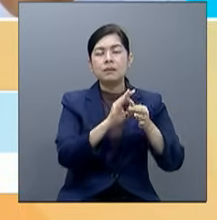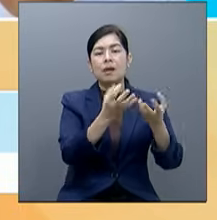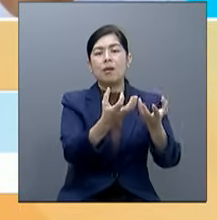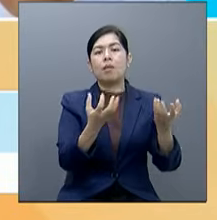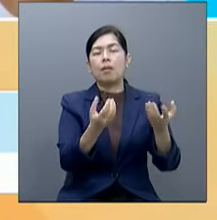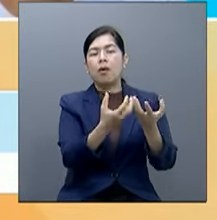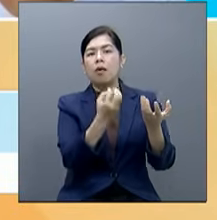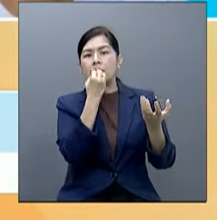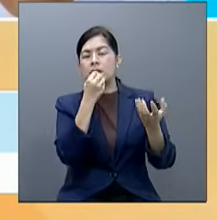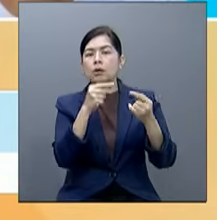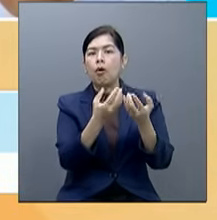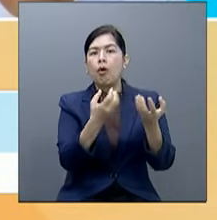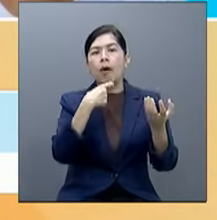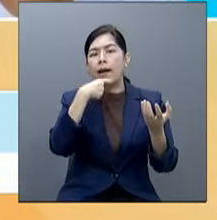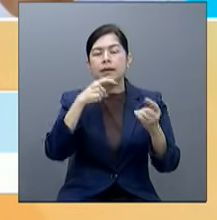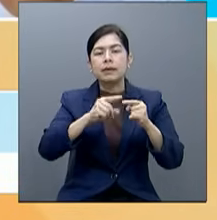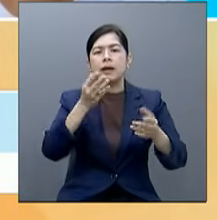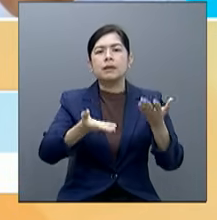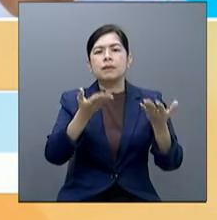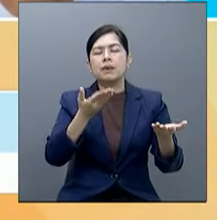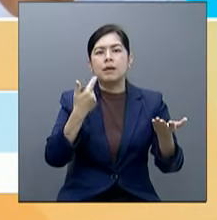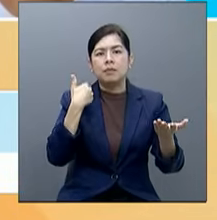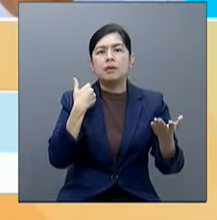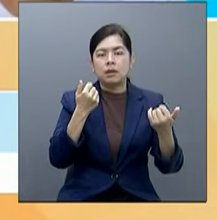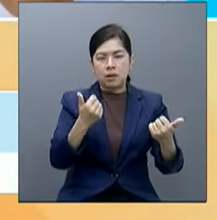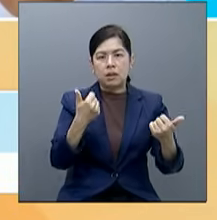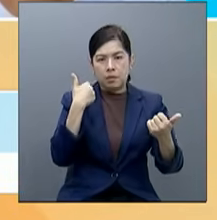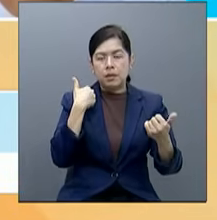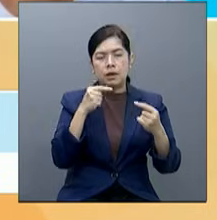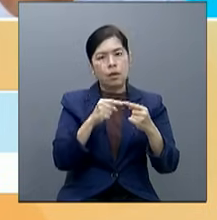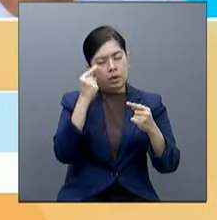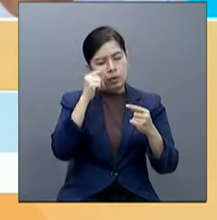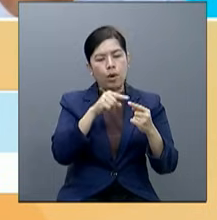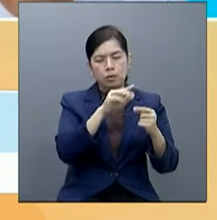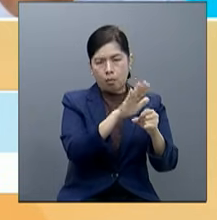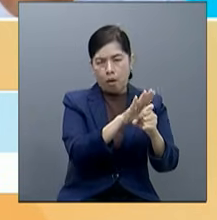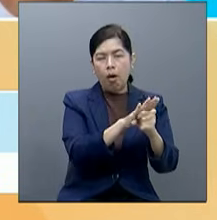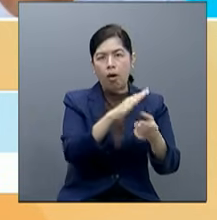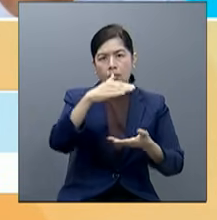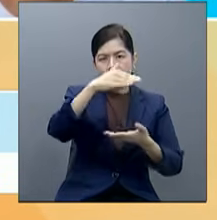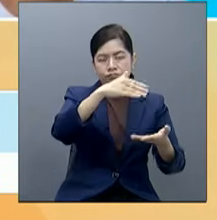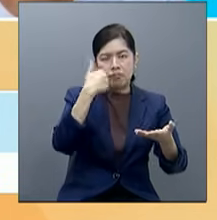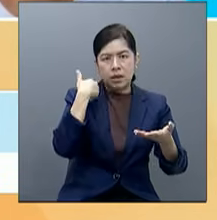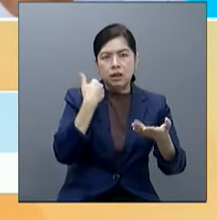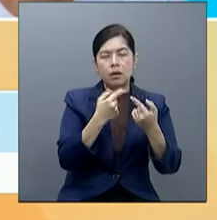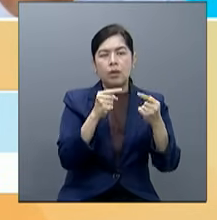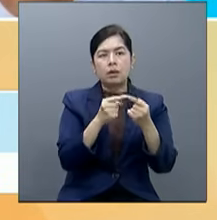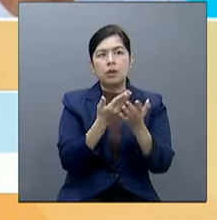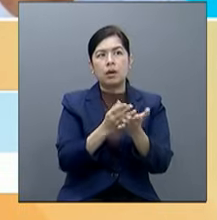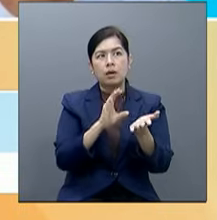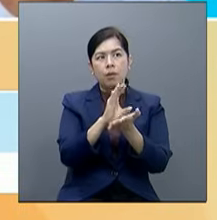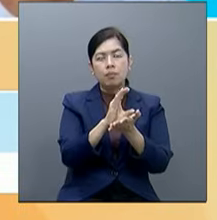งเนี่ยจากที่ดูเนี่ยก็ค่อนข้างที่คนติดต่อมาแล้วก็น่าจะเพียงพอแล้วครับแต่ว่าในเรื่องของการใช้งบประมาณในเรื่อง